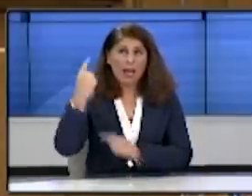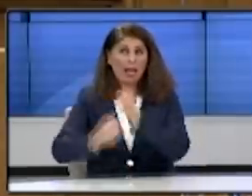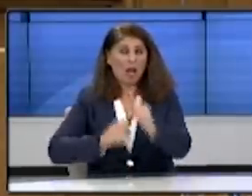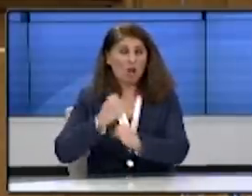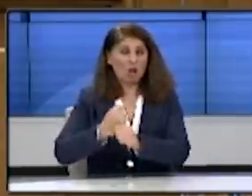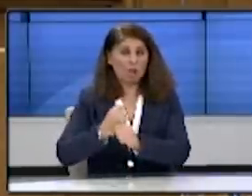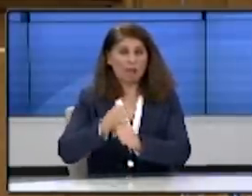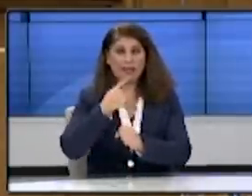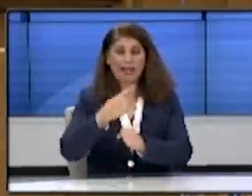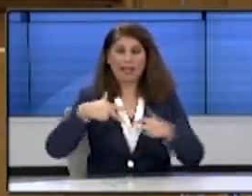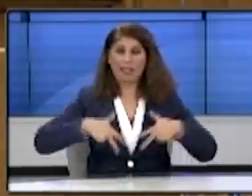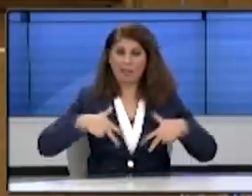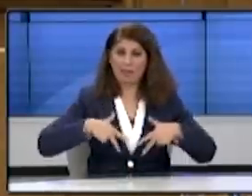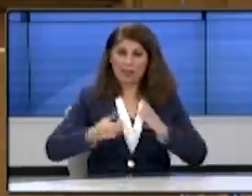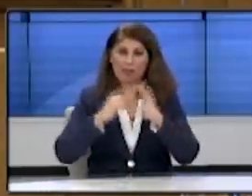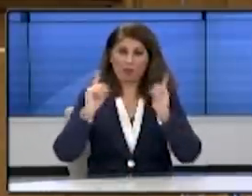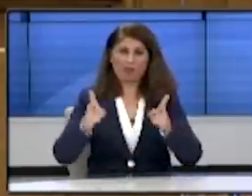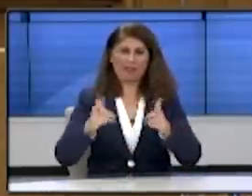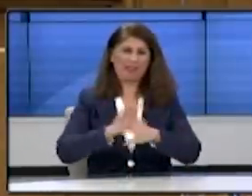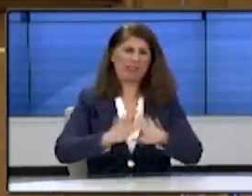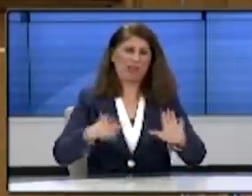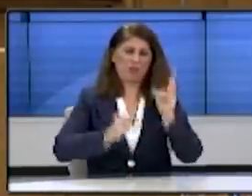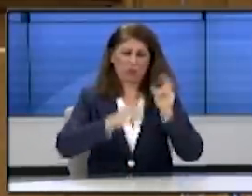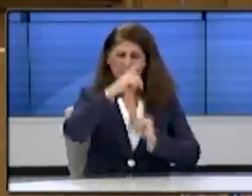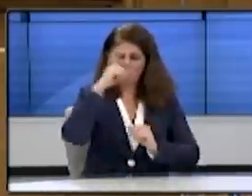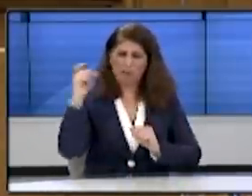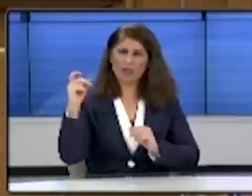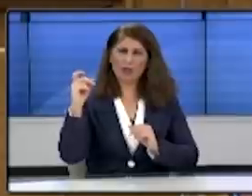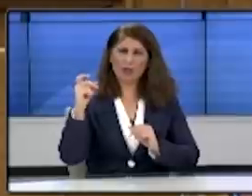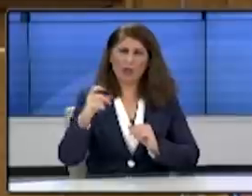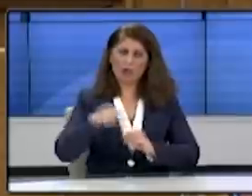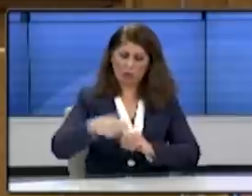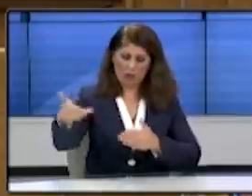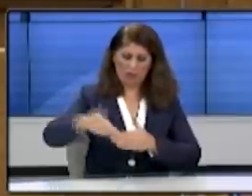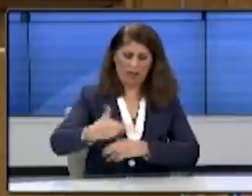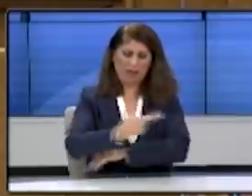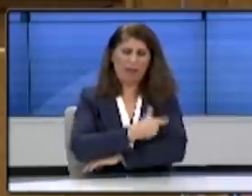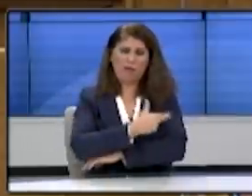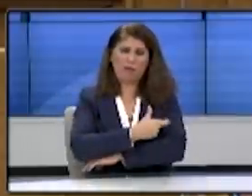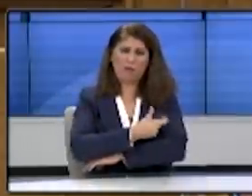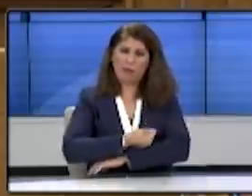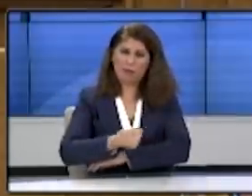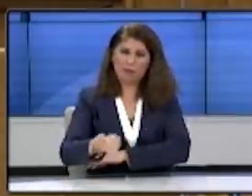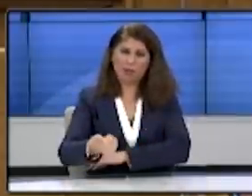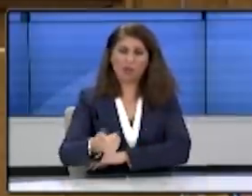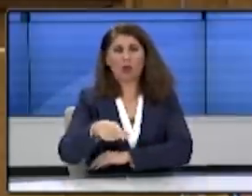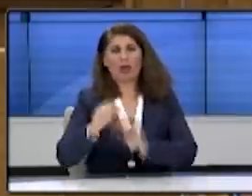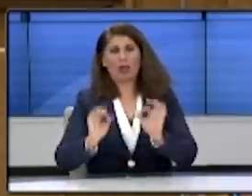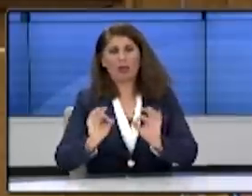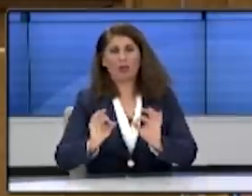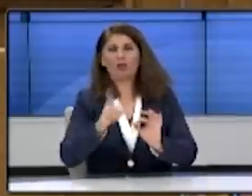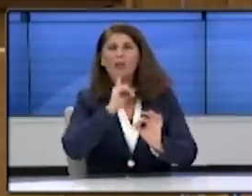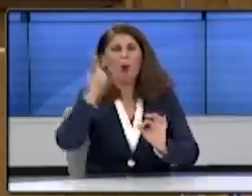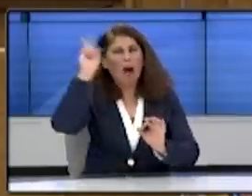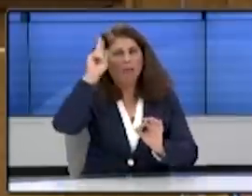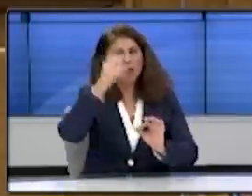υπομονή, έρχεται και το εμβόλιο και μετά επιστρέφουμε στην κανονικότητα. Τώρα ποιος έφαγε το γάιδαρο το